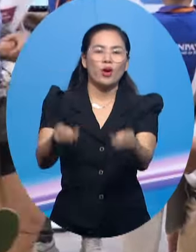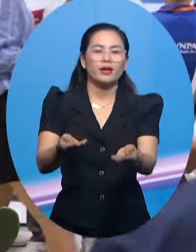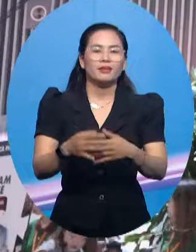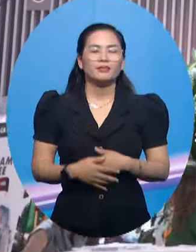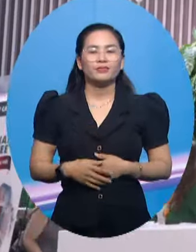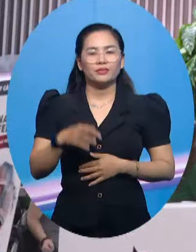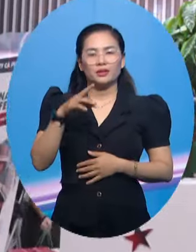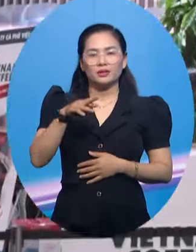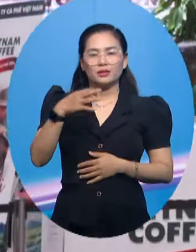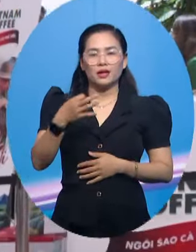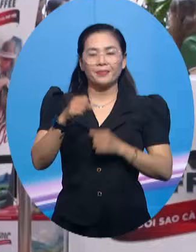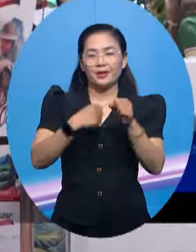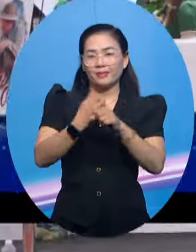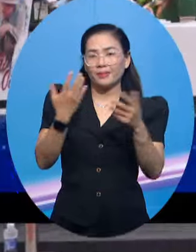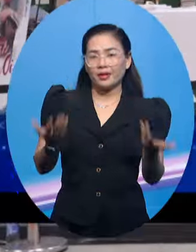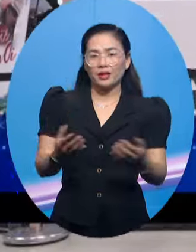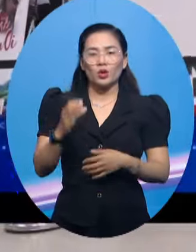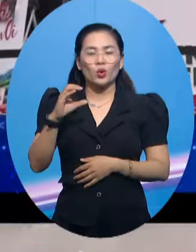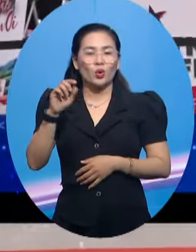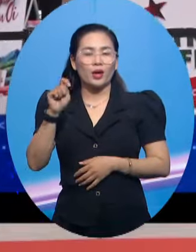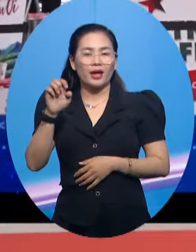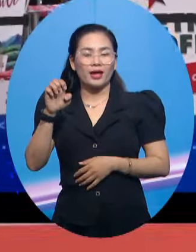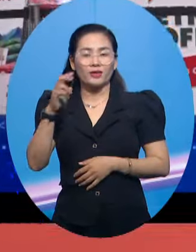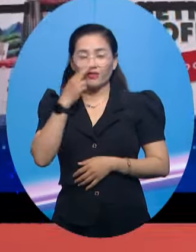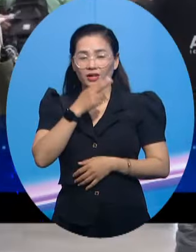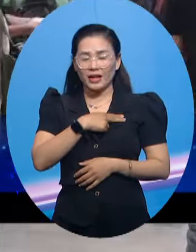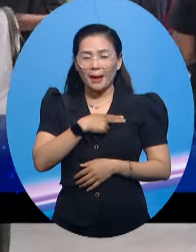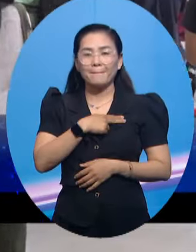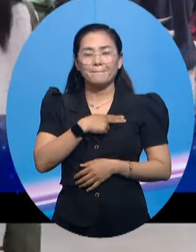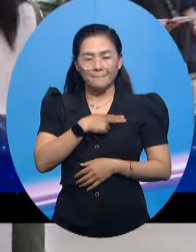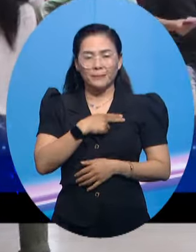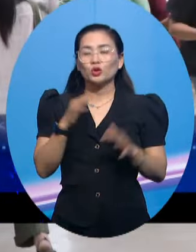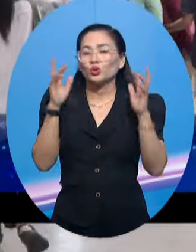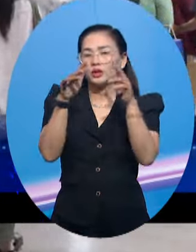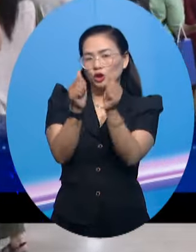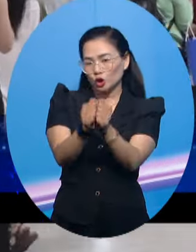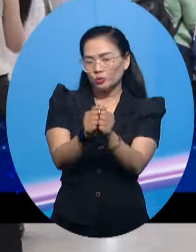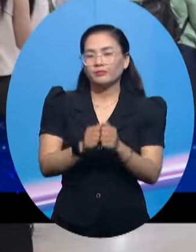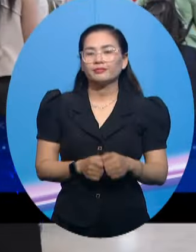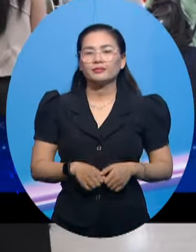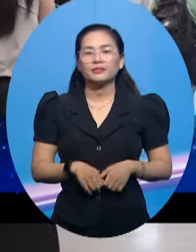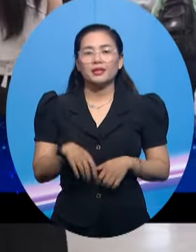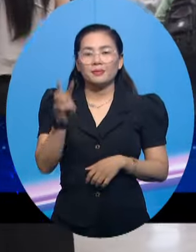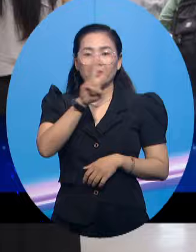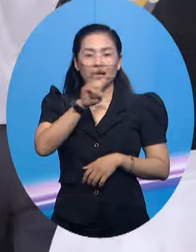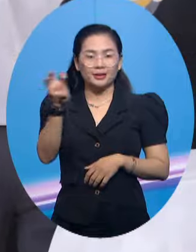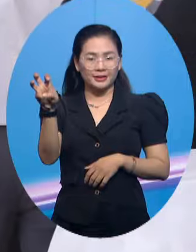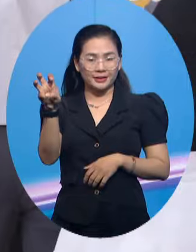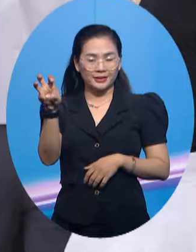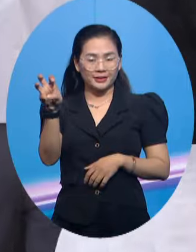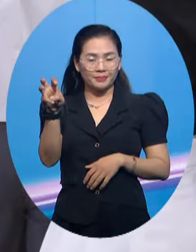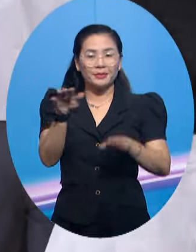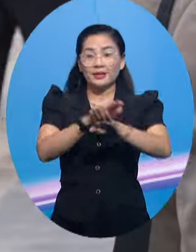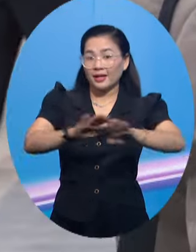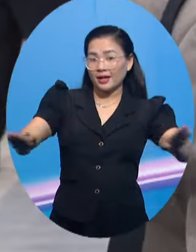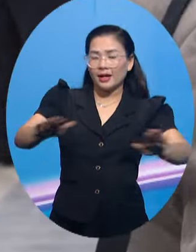Việt RF năm nay được COEX Việt Nam và Retail and Franchise Asia đồng tổ chức. Sự kiện quy tụ hơn 300 gian hàng và